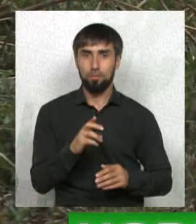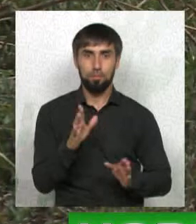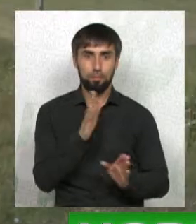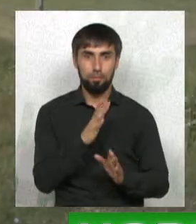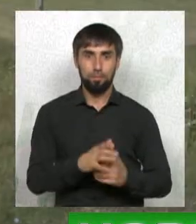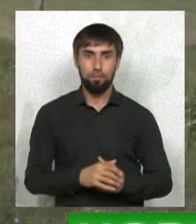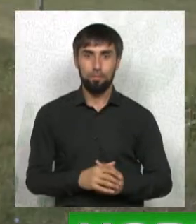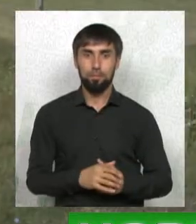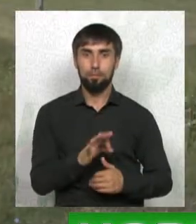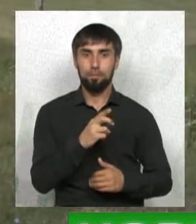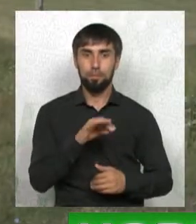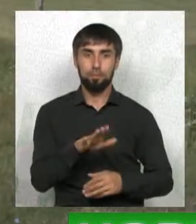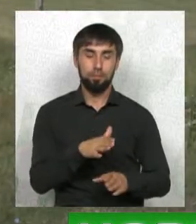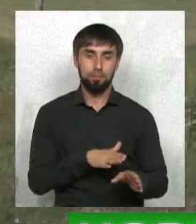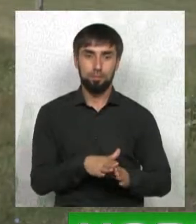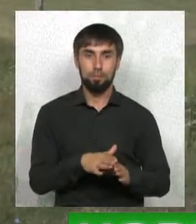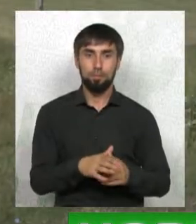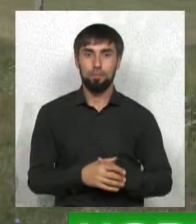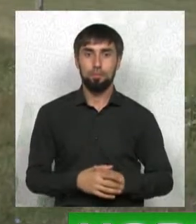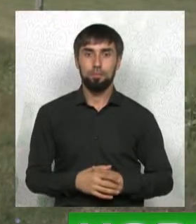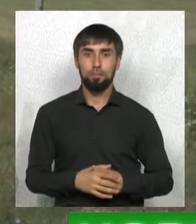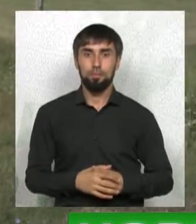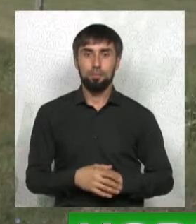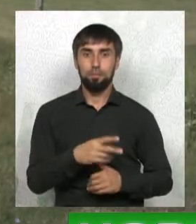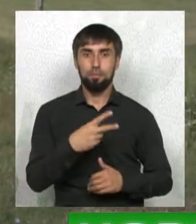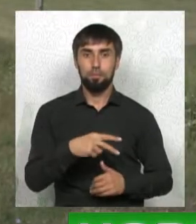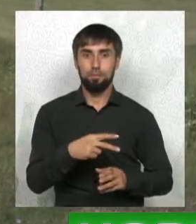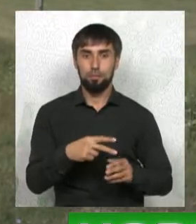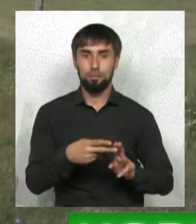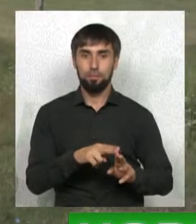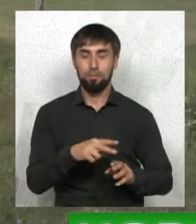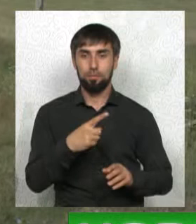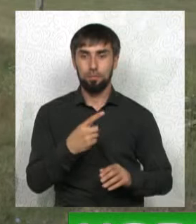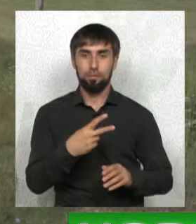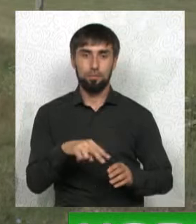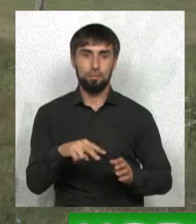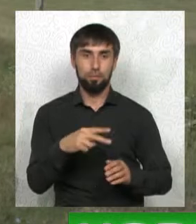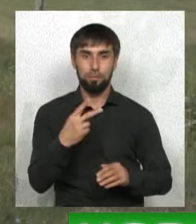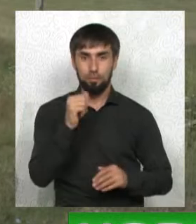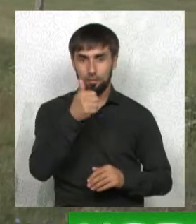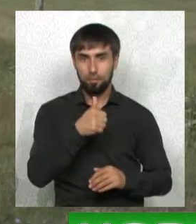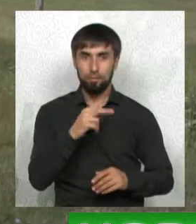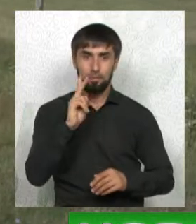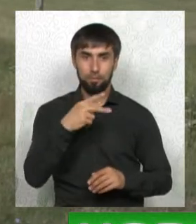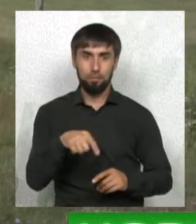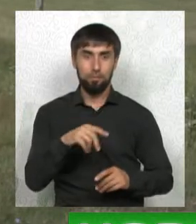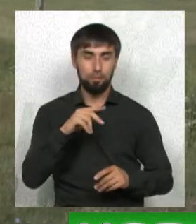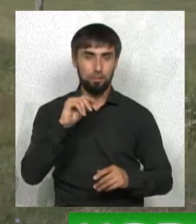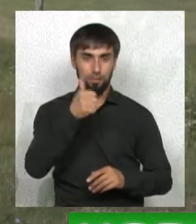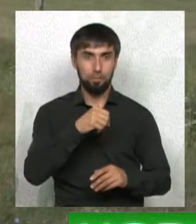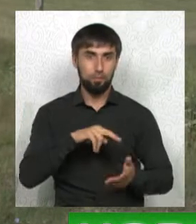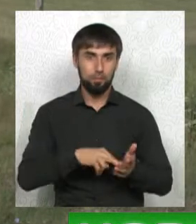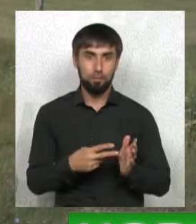экологии. Объект будет реализовываться в течение 2021-2022 годов, 2 года. В текущем году мы планируем